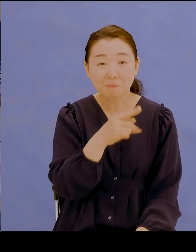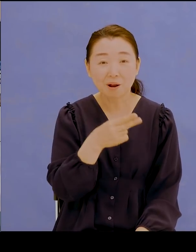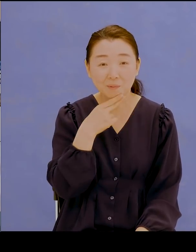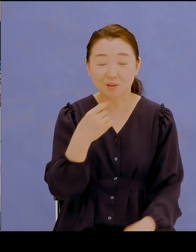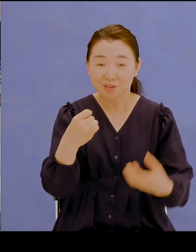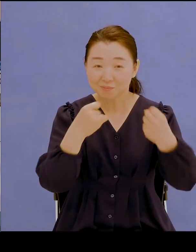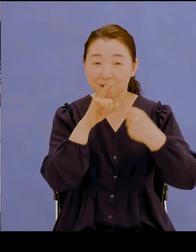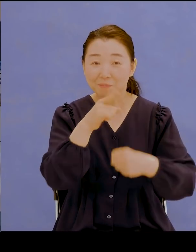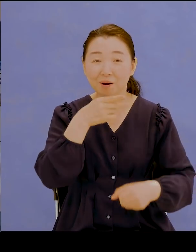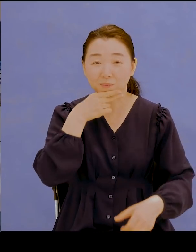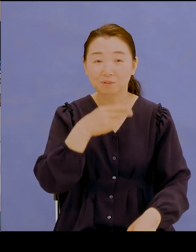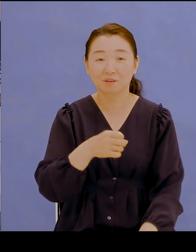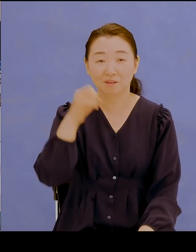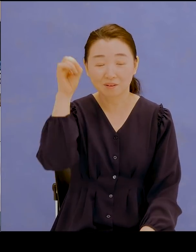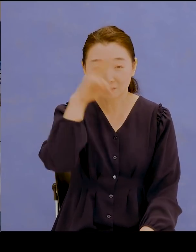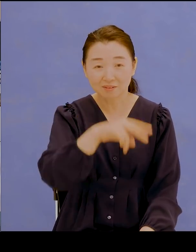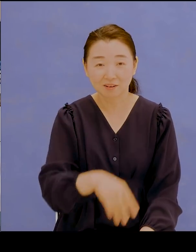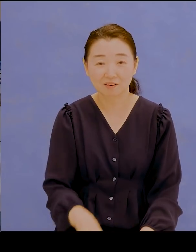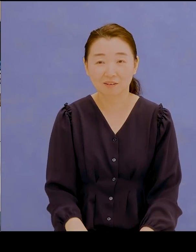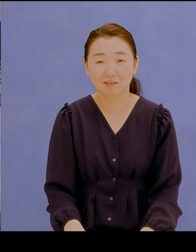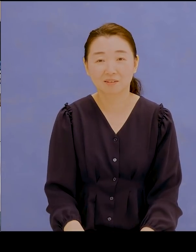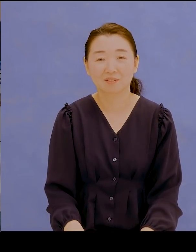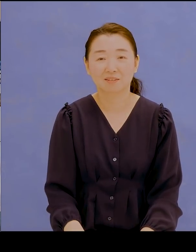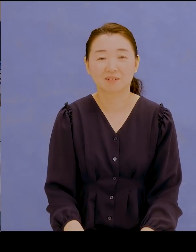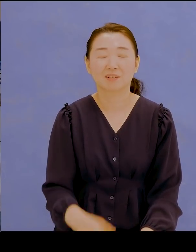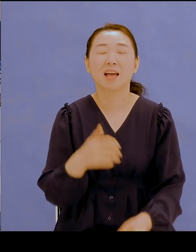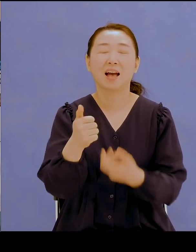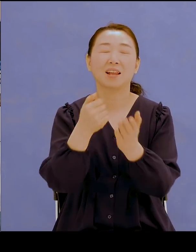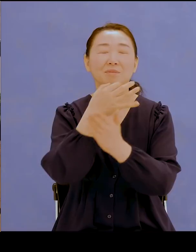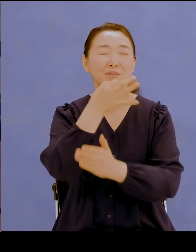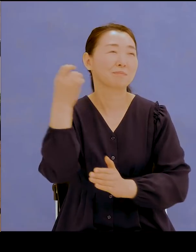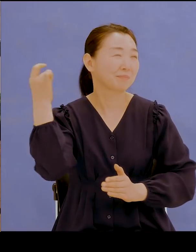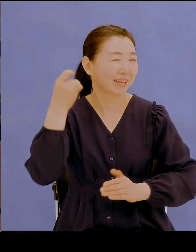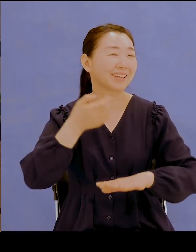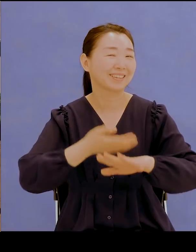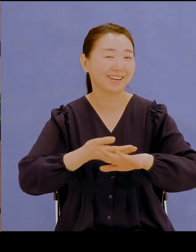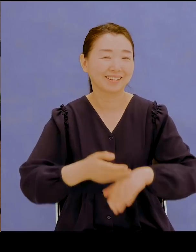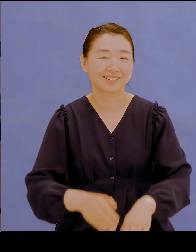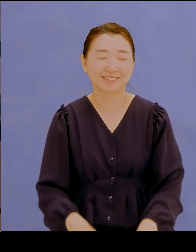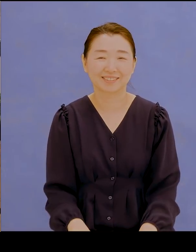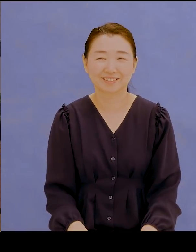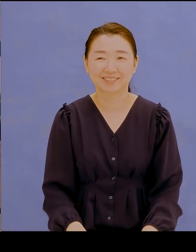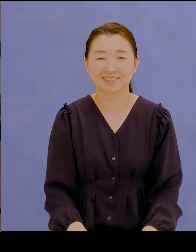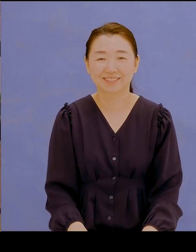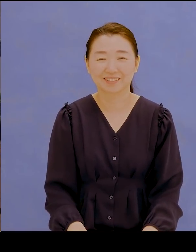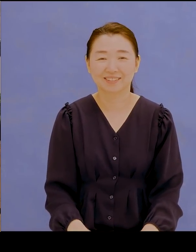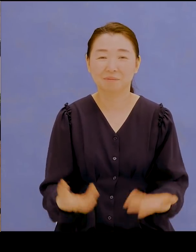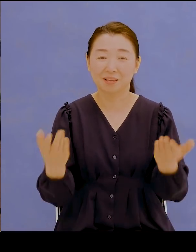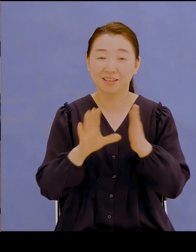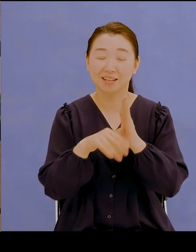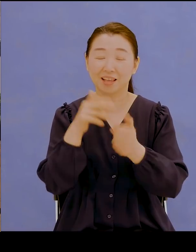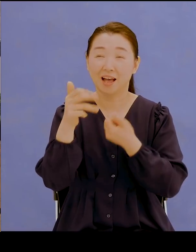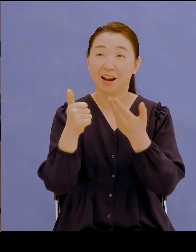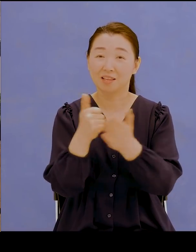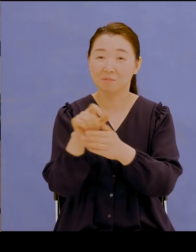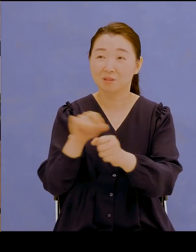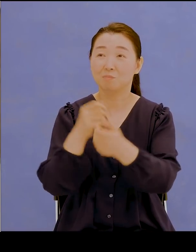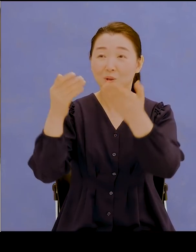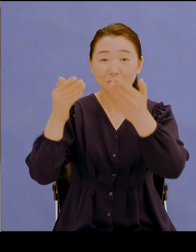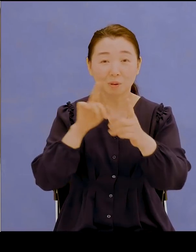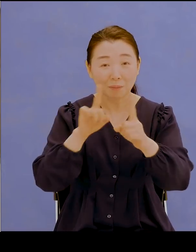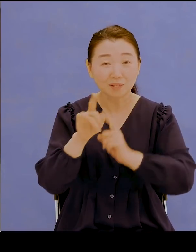들면 뭐 힘내라 뭐 화이팅 없어. 짧게 이게 하나님이 다 음성이 다르다니까요. 그러니까 이렇게 사역할 때 하나님이 주셨던 특별한 말씀 같은 거